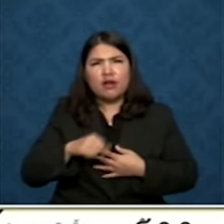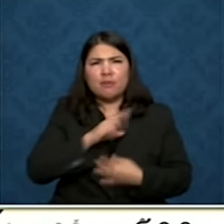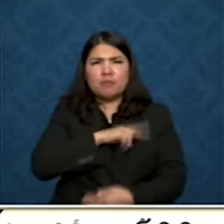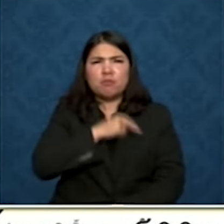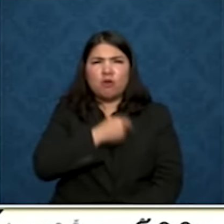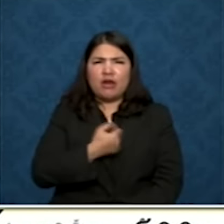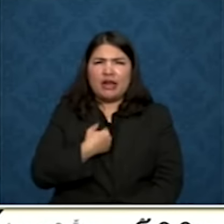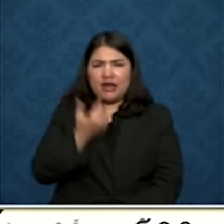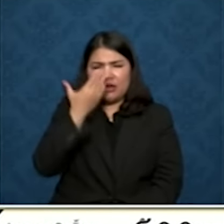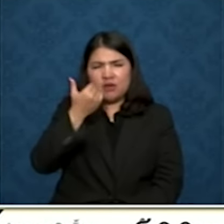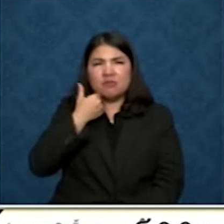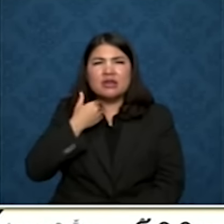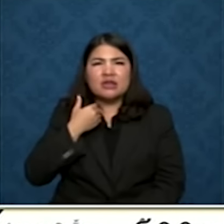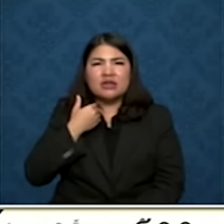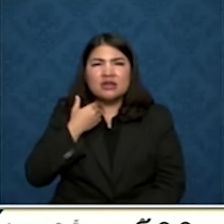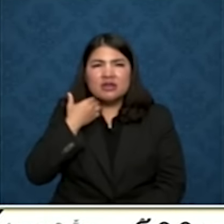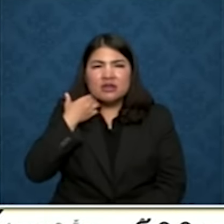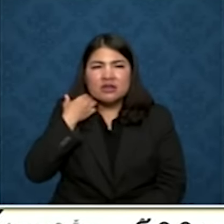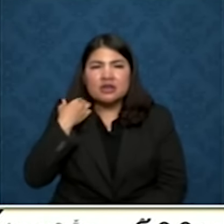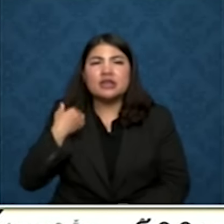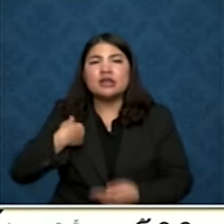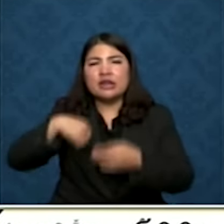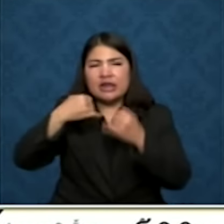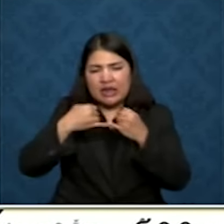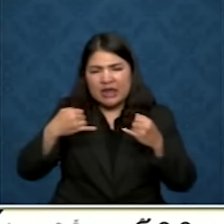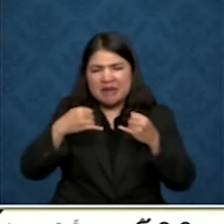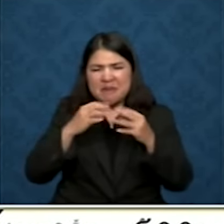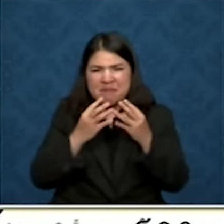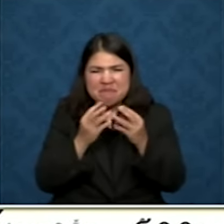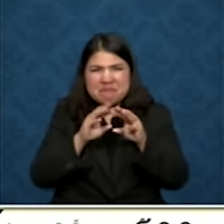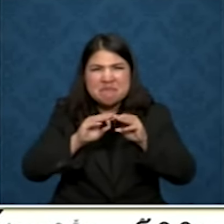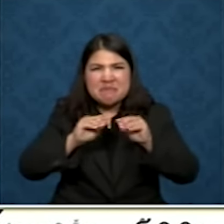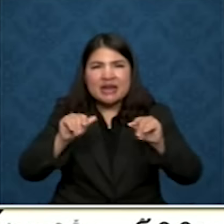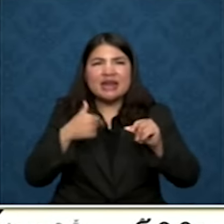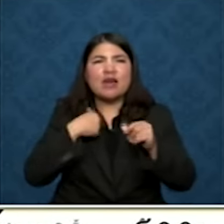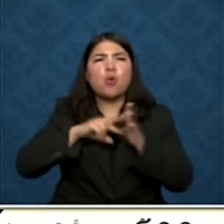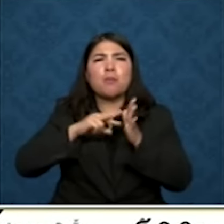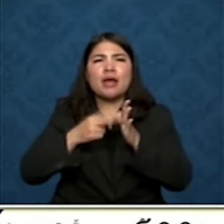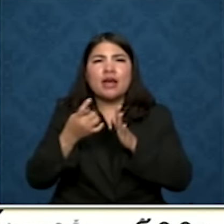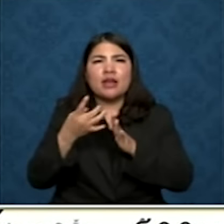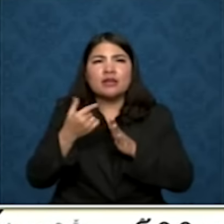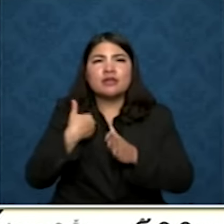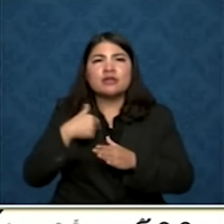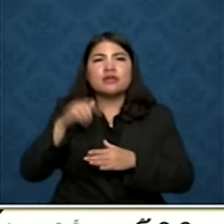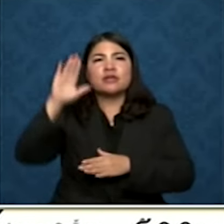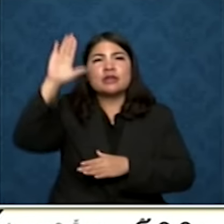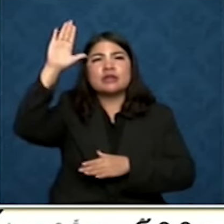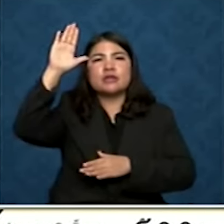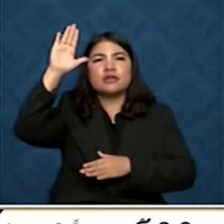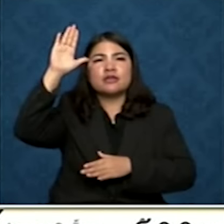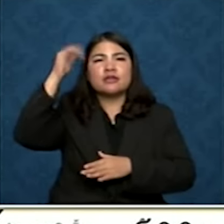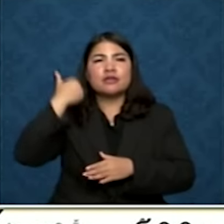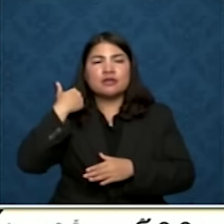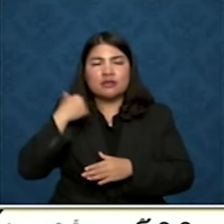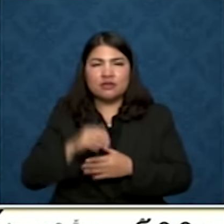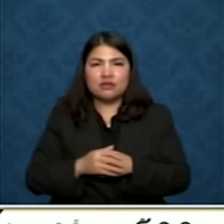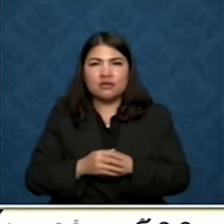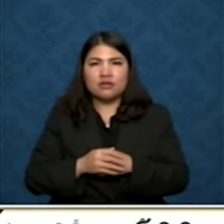ไอ้เส้นเอ็นเปื่อยยุ่ยนี่มันคืออะไรนะนะครับข้อเท็จจริงตรงนี้เนี่ยต้องชี้ให้ท่านมนตรีเพิ่มเติมครับว่า